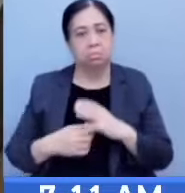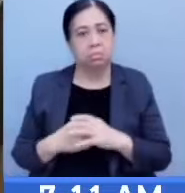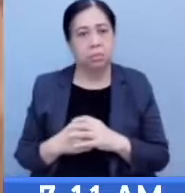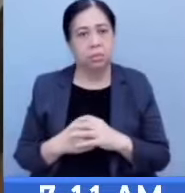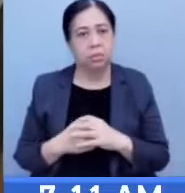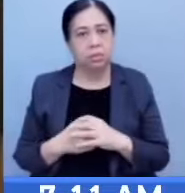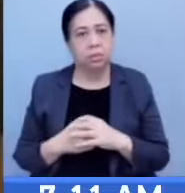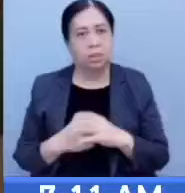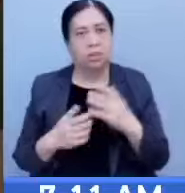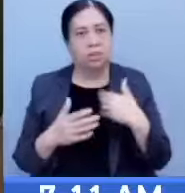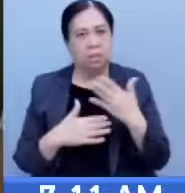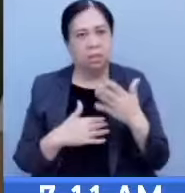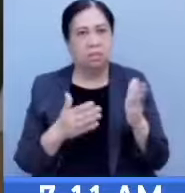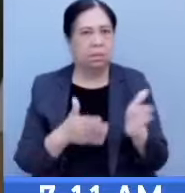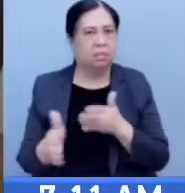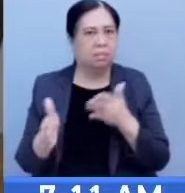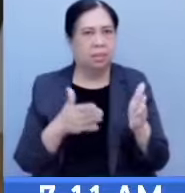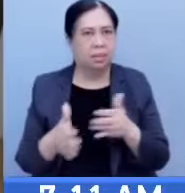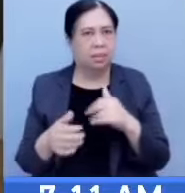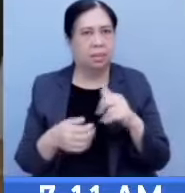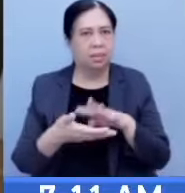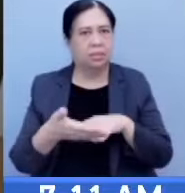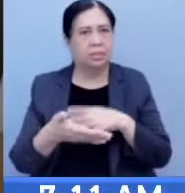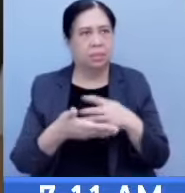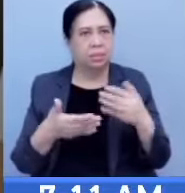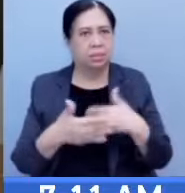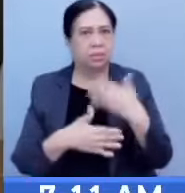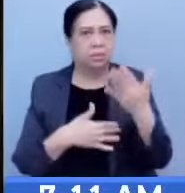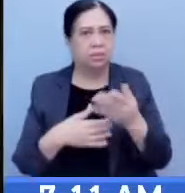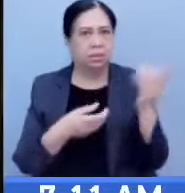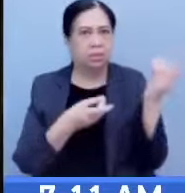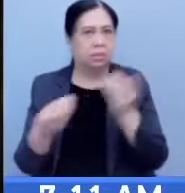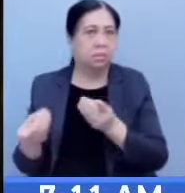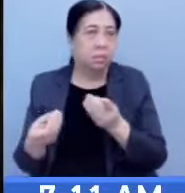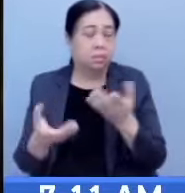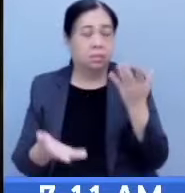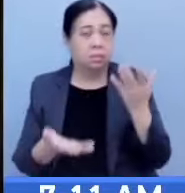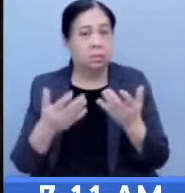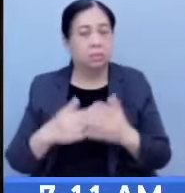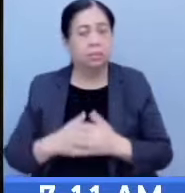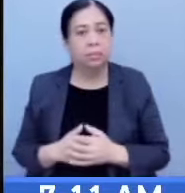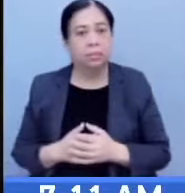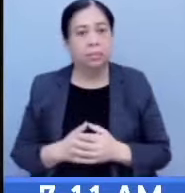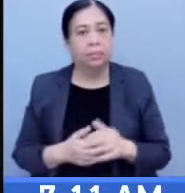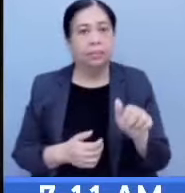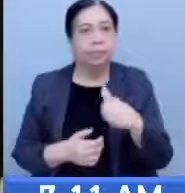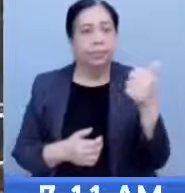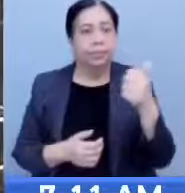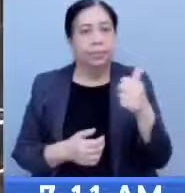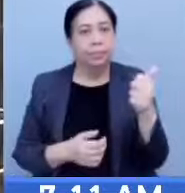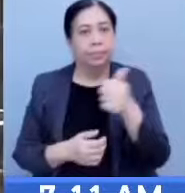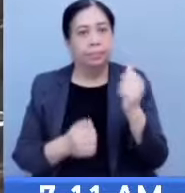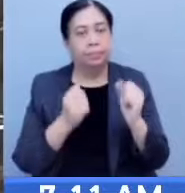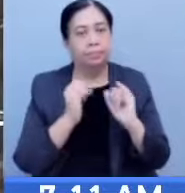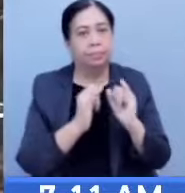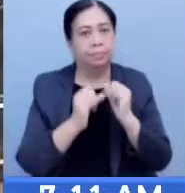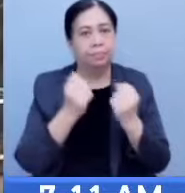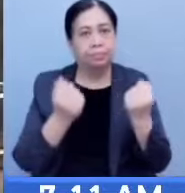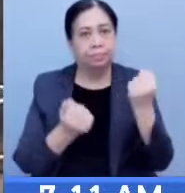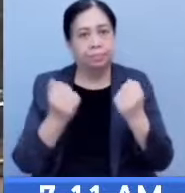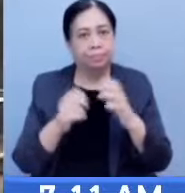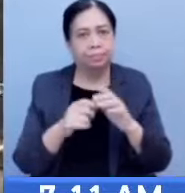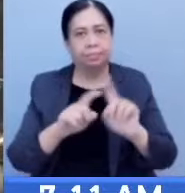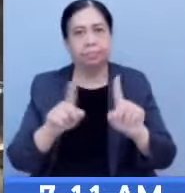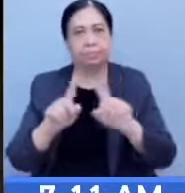paplanuhin yung susunod na deliver kung anong gagawin. Ang iba pang motorista na amin nakausap, magkakaiba rin ang pananaw